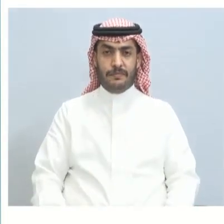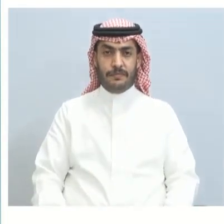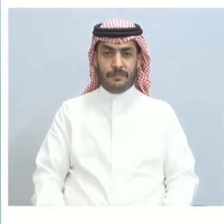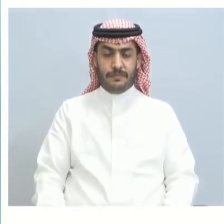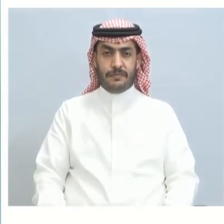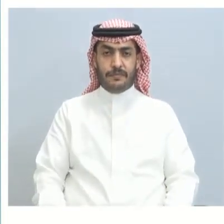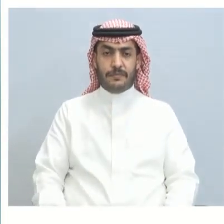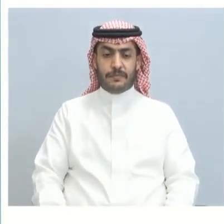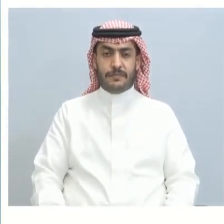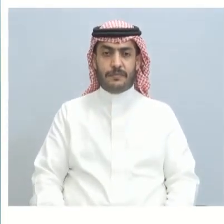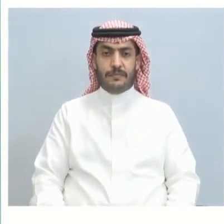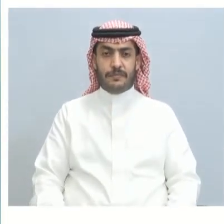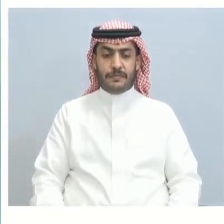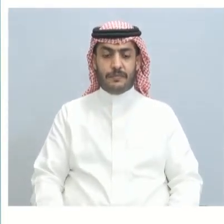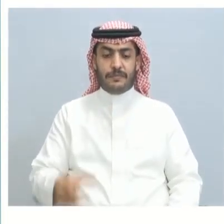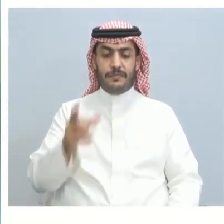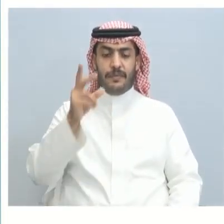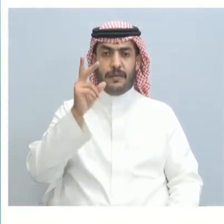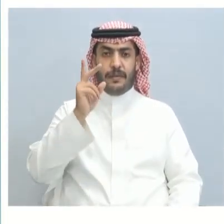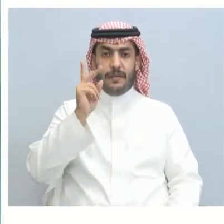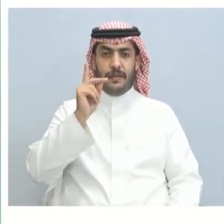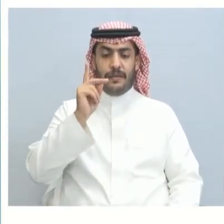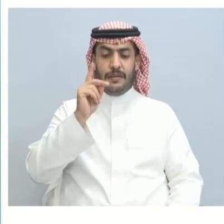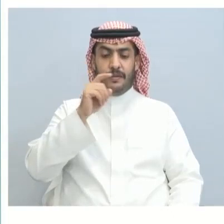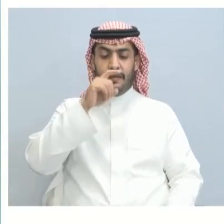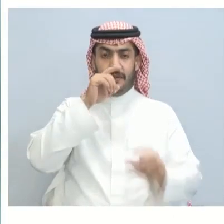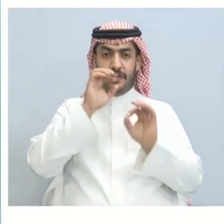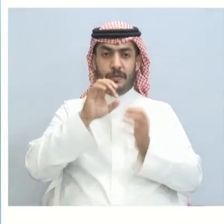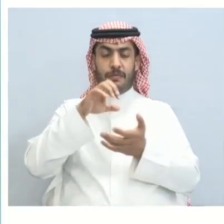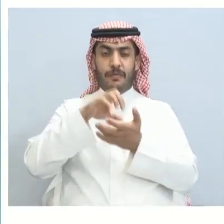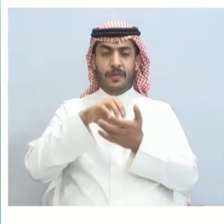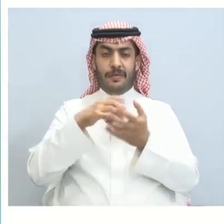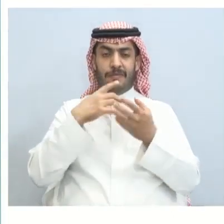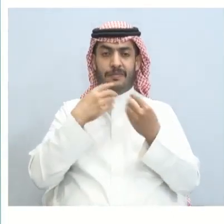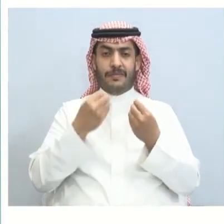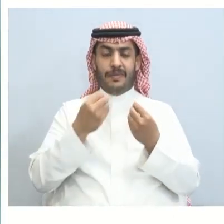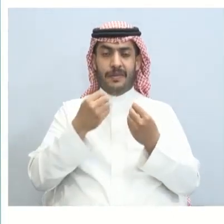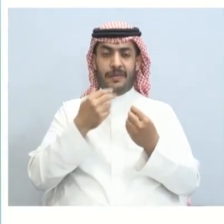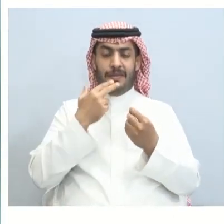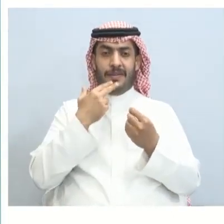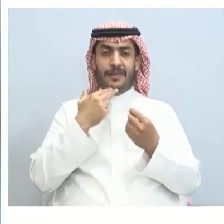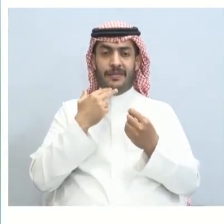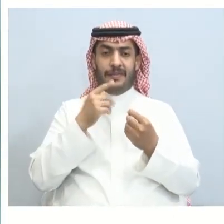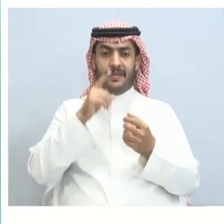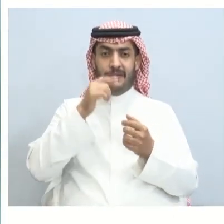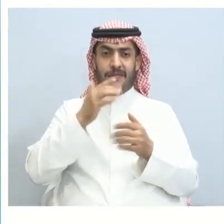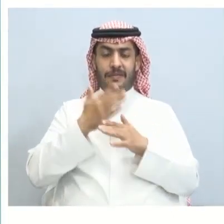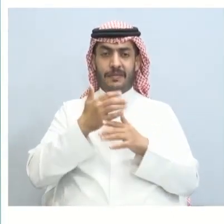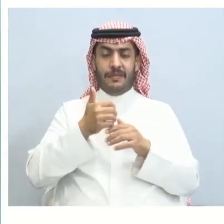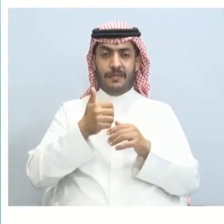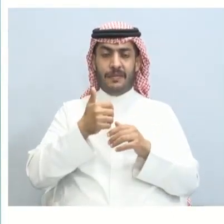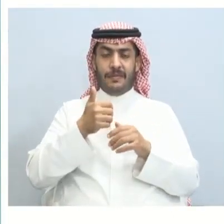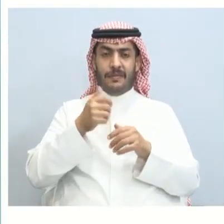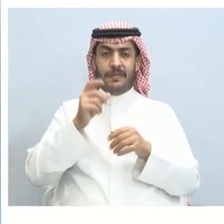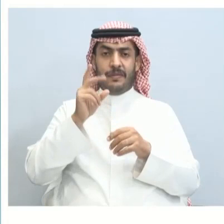المشاركين ايضا التاكد من نظافه القاعه التي سيعقد فيها الاجتماع ليس من المفضل او ليس